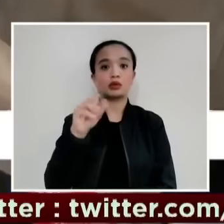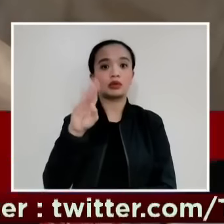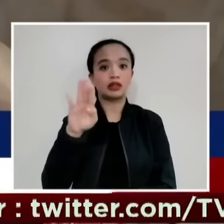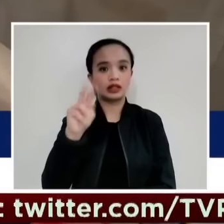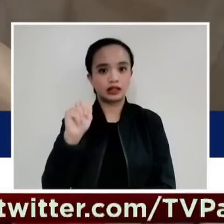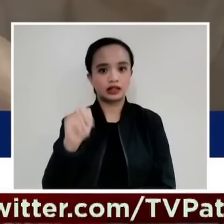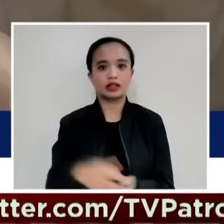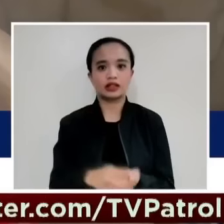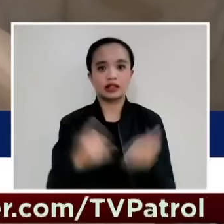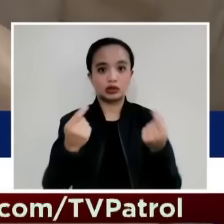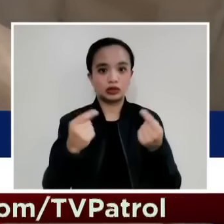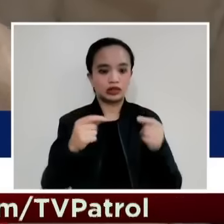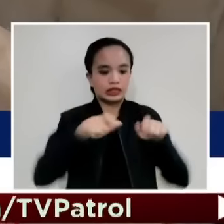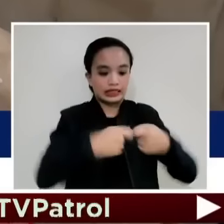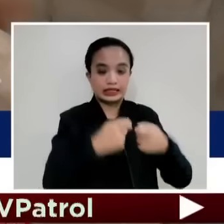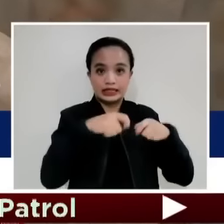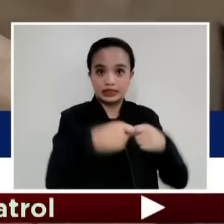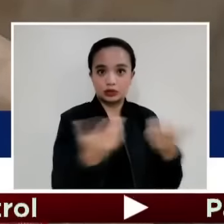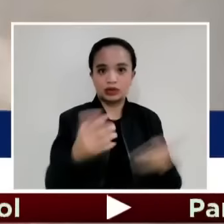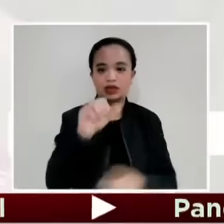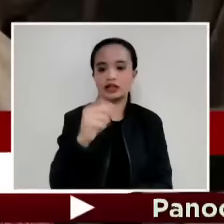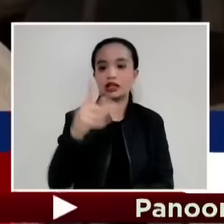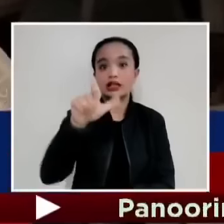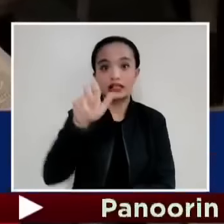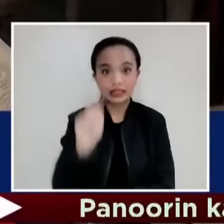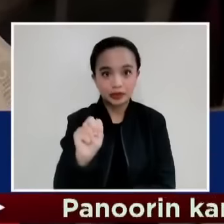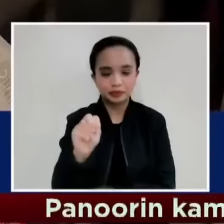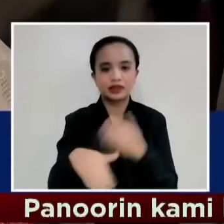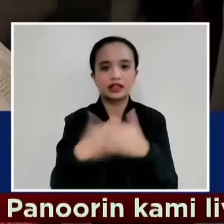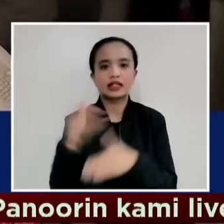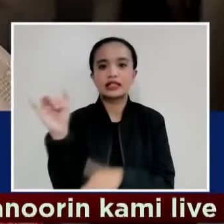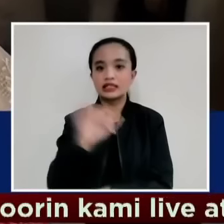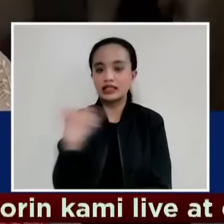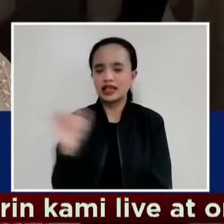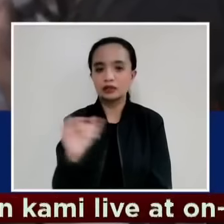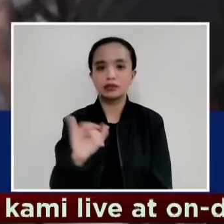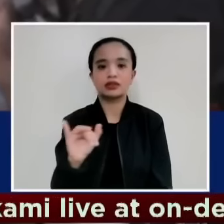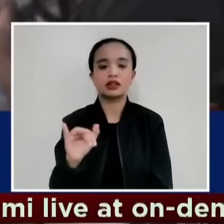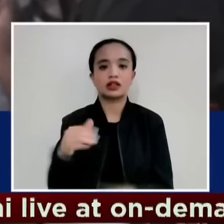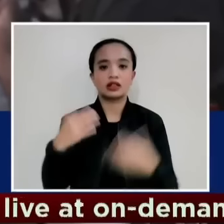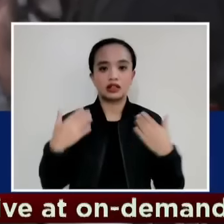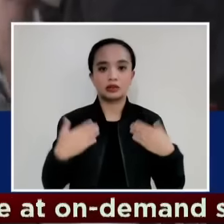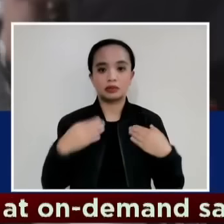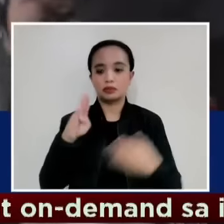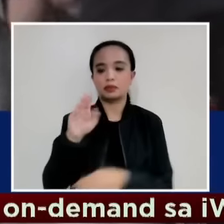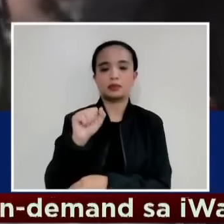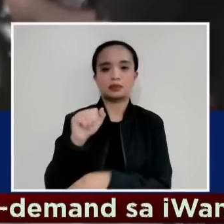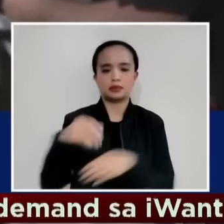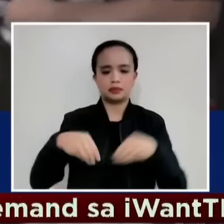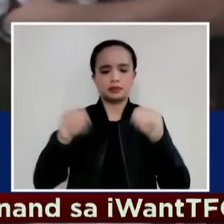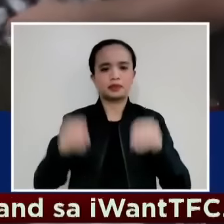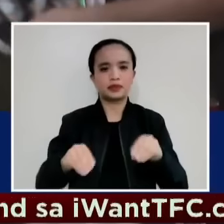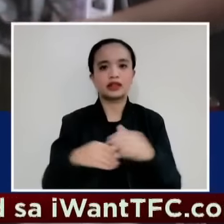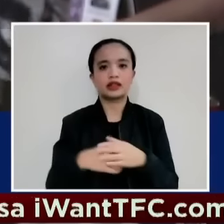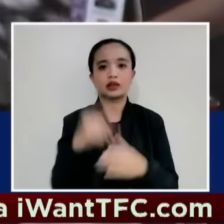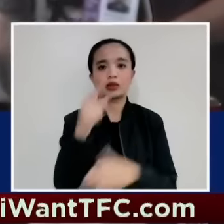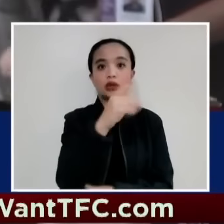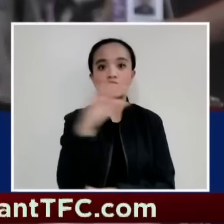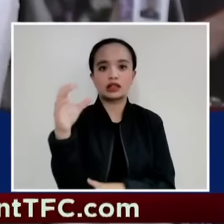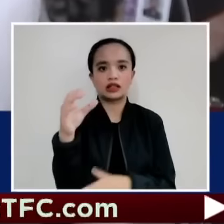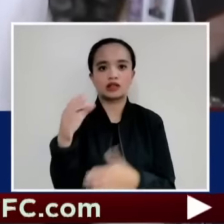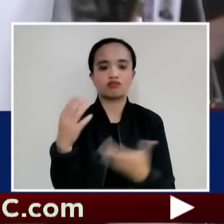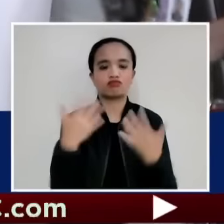sa aklan, binurda sa lumban, ganun din yung bagop, banig. Nasa 100 ang dinamita ng